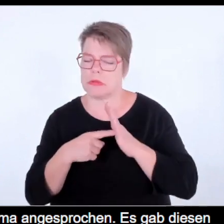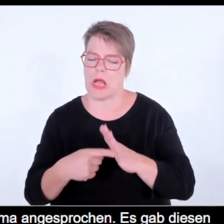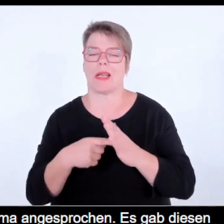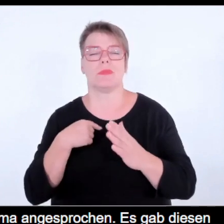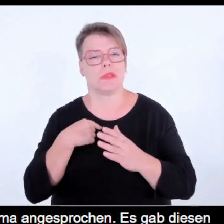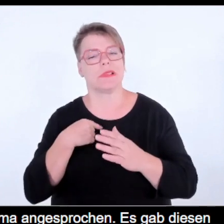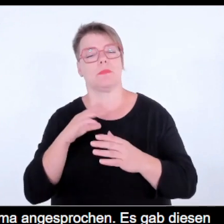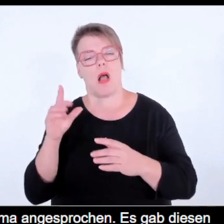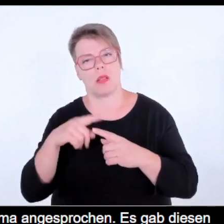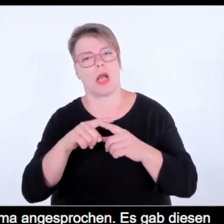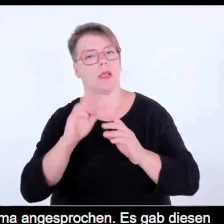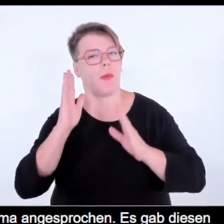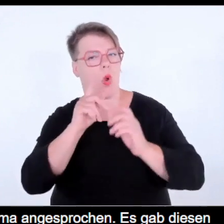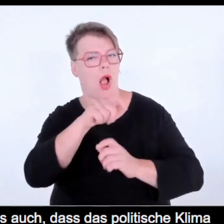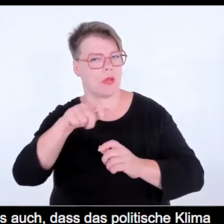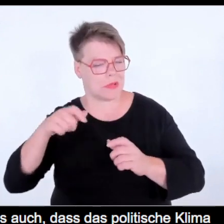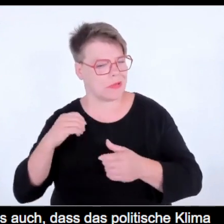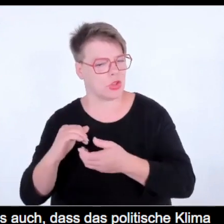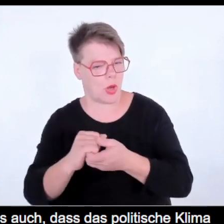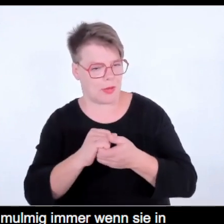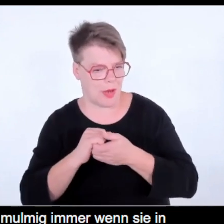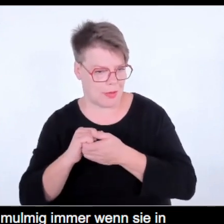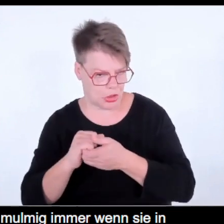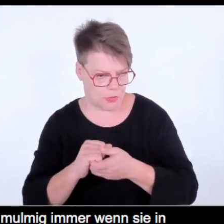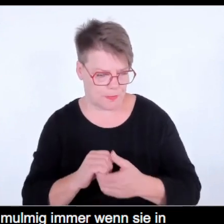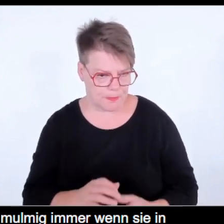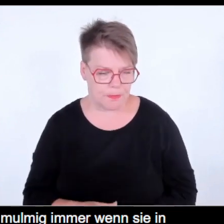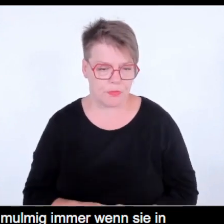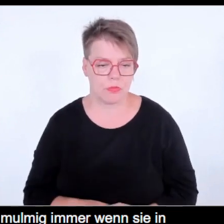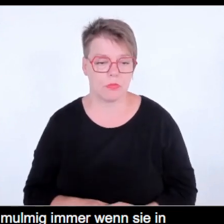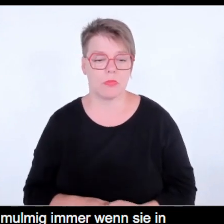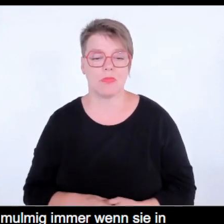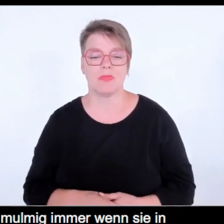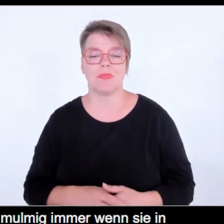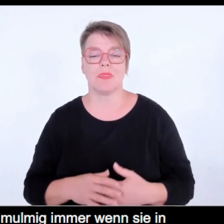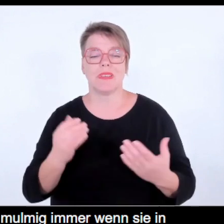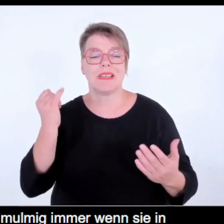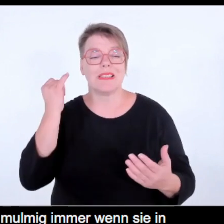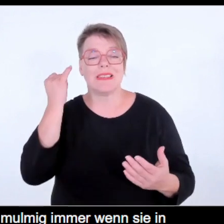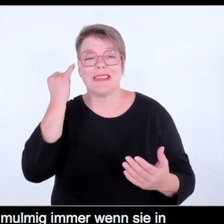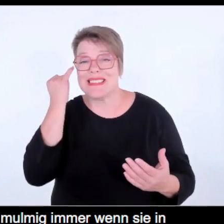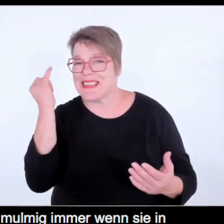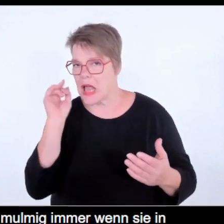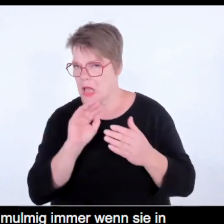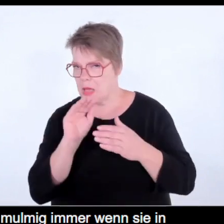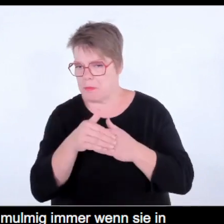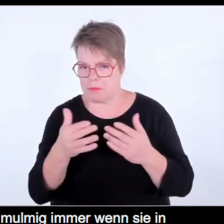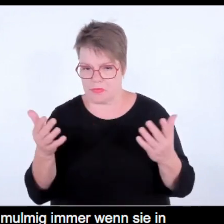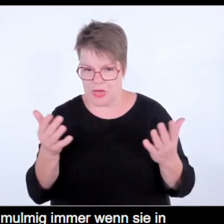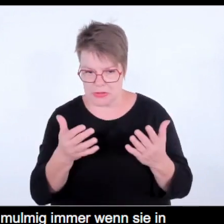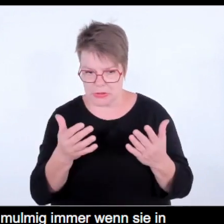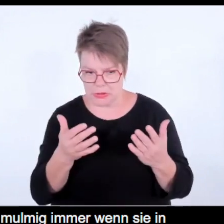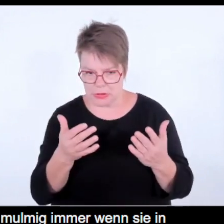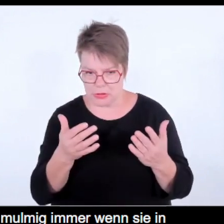der Gedanke dahinter steht, ist ja die Stufe davor. Wir sind tatsächlich auf dem Weg in eine destruktivere, zersplittere Demokratie.